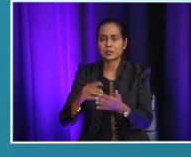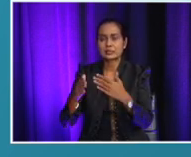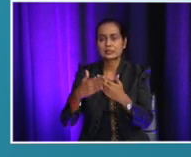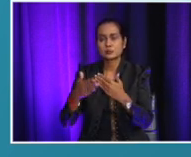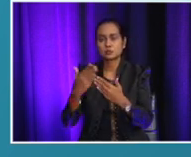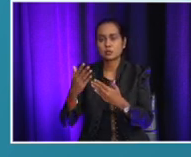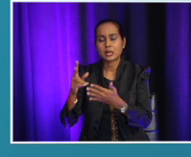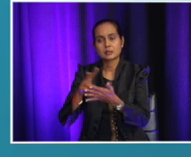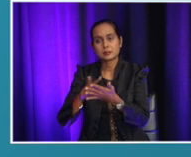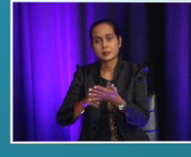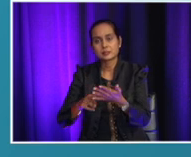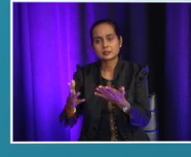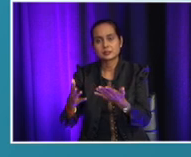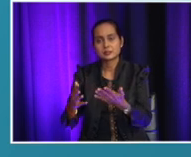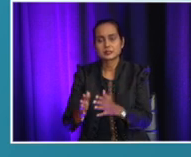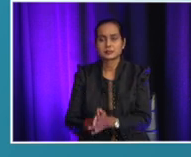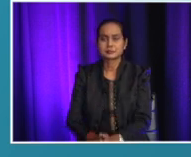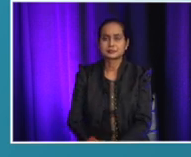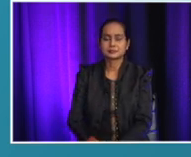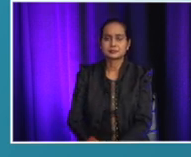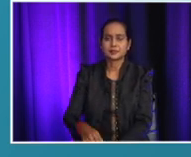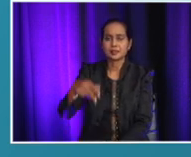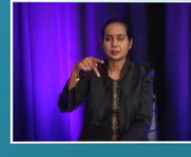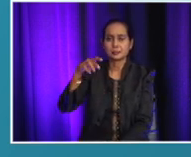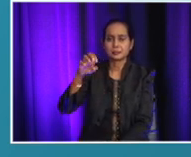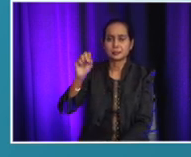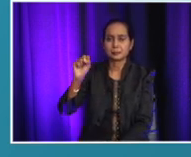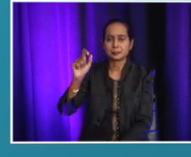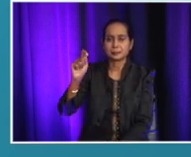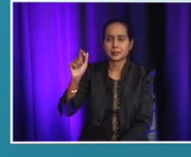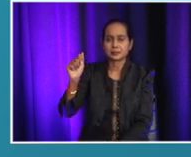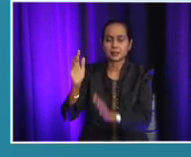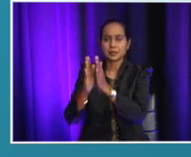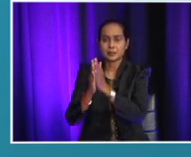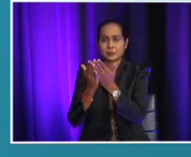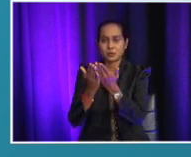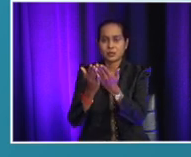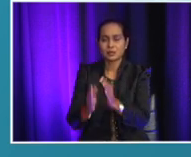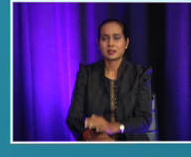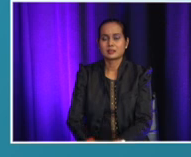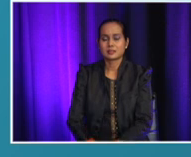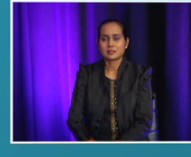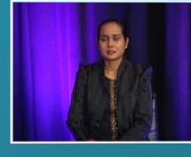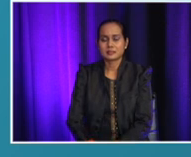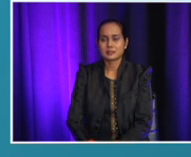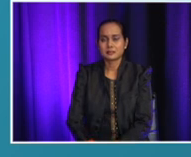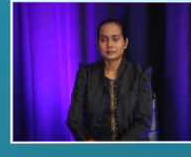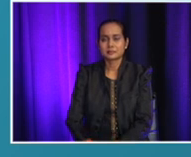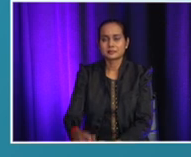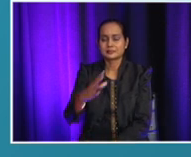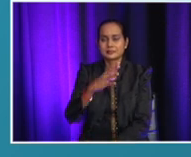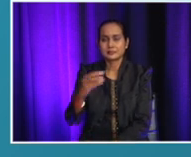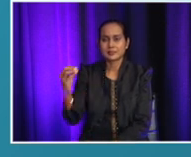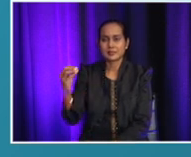juga pesta buku agama pernah pergi pesta buku menantikan pesta buku itu dan yang